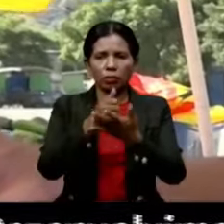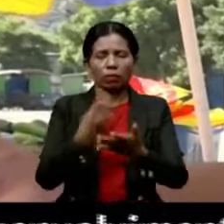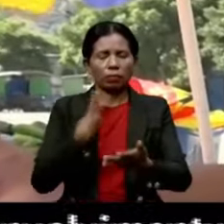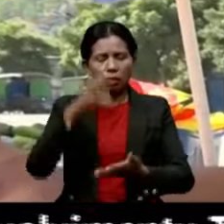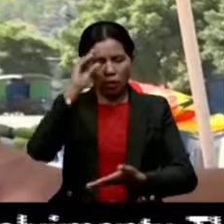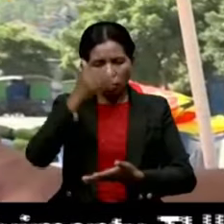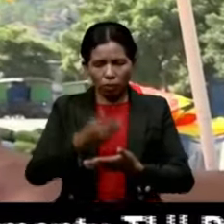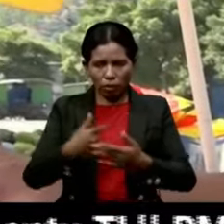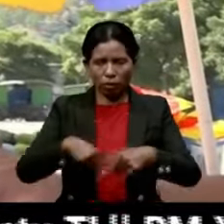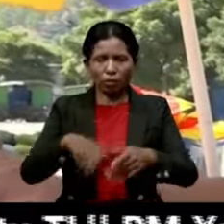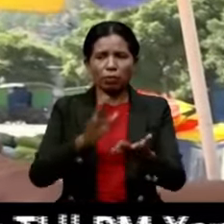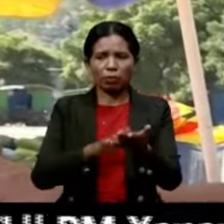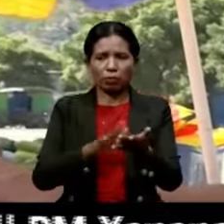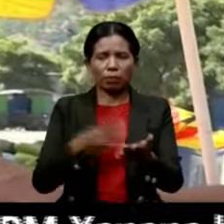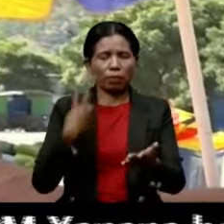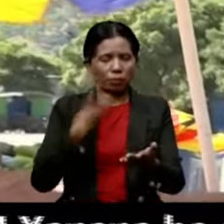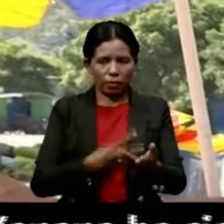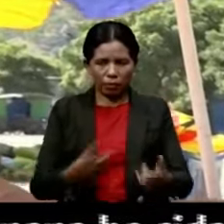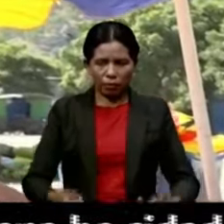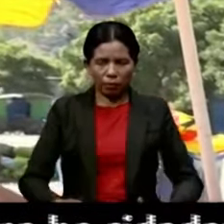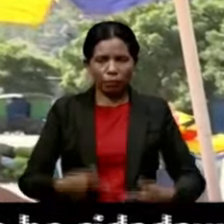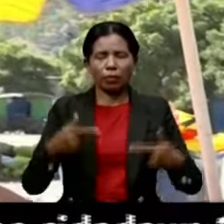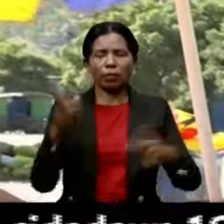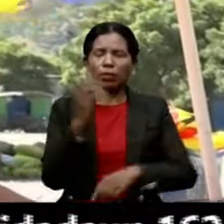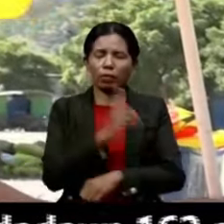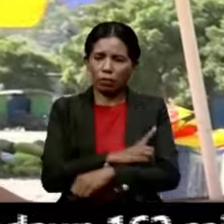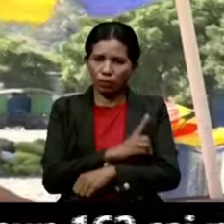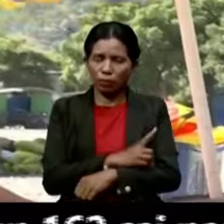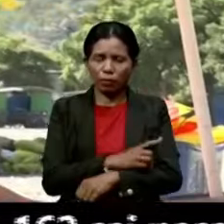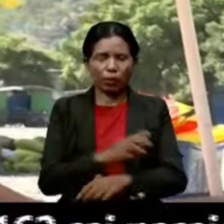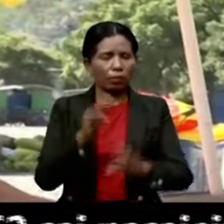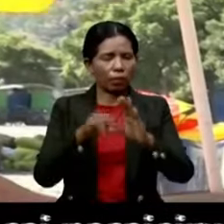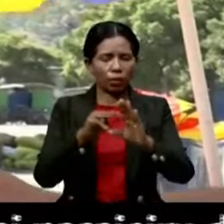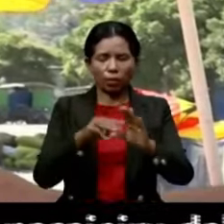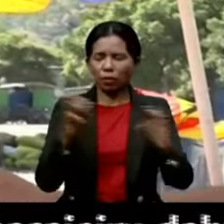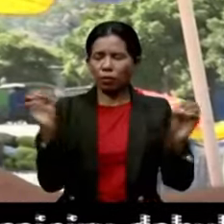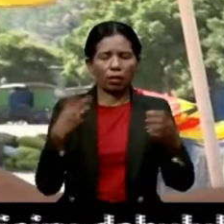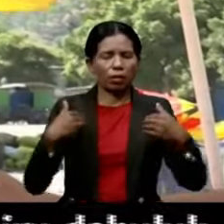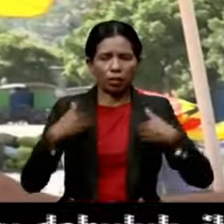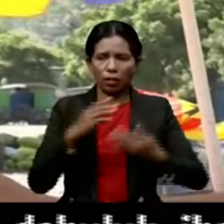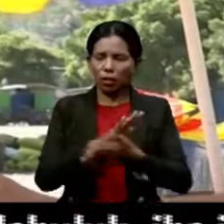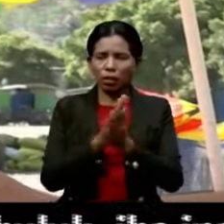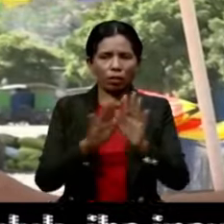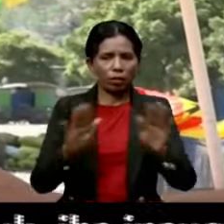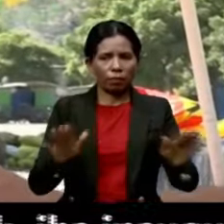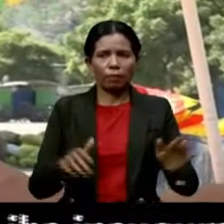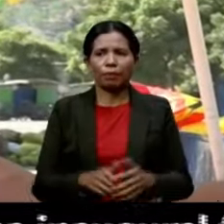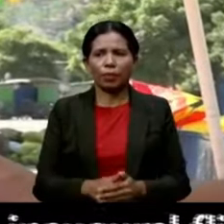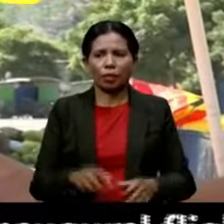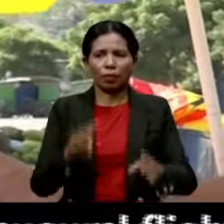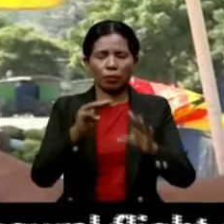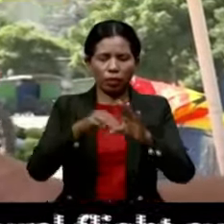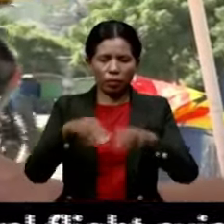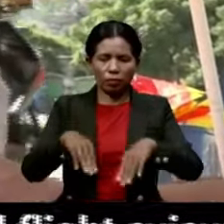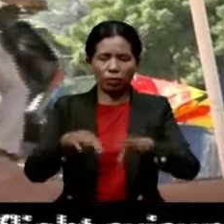no an sira ba skola no mos pa ami no moris ama markado lahi hakmate Mercado fani